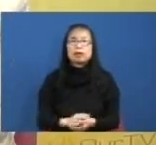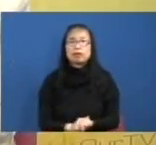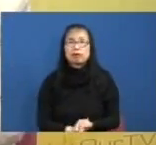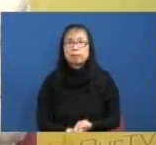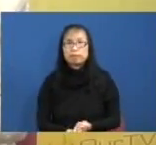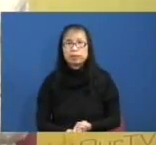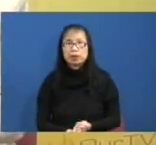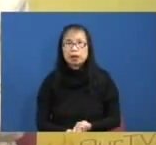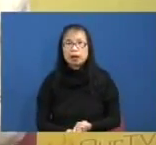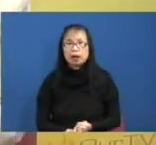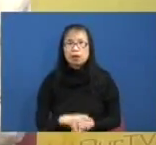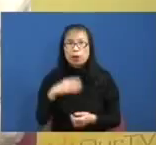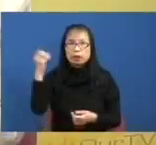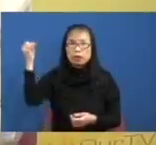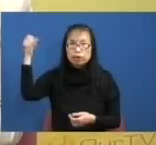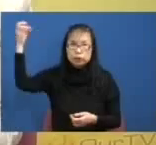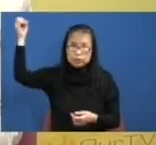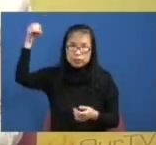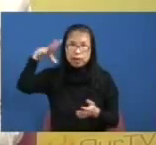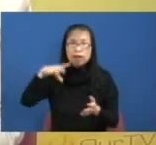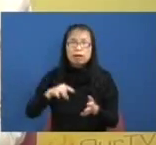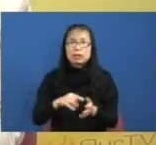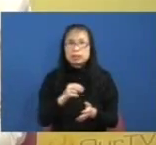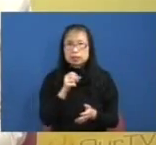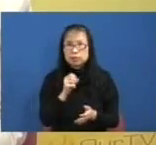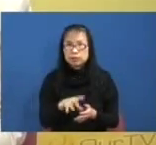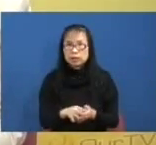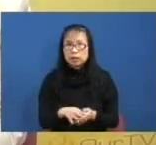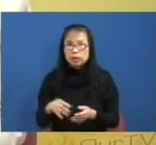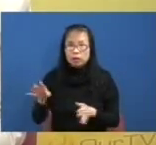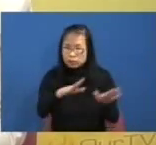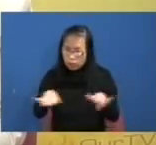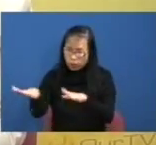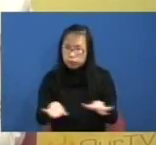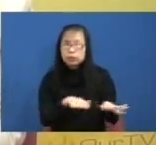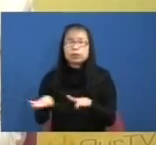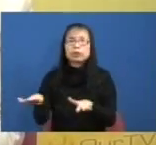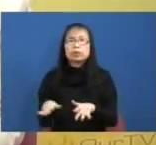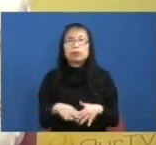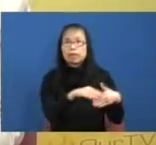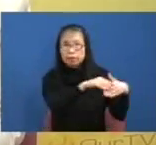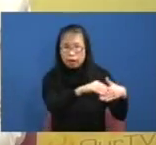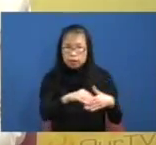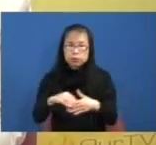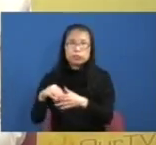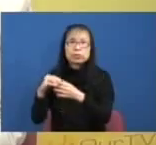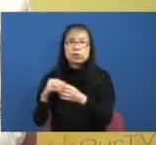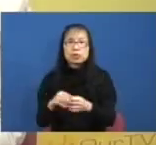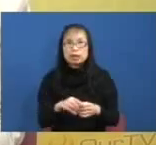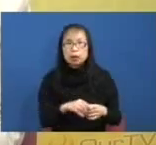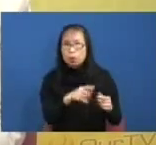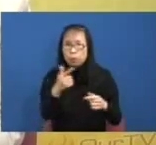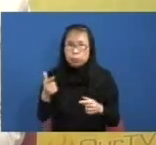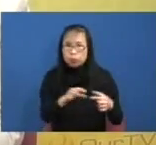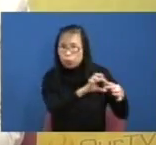係再佢哋輻射洩漏影響到海水，去帶來一啲食物鏈嘅影響咧。咁啲